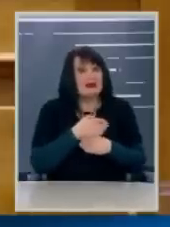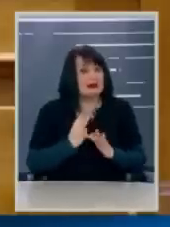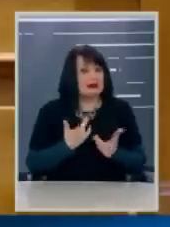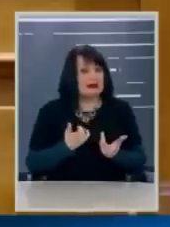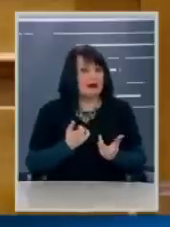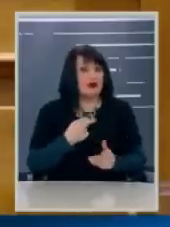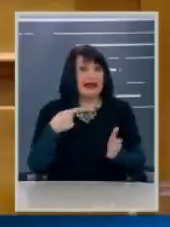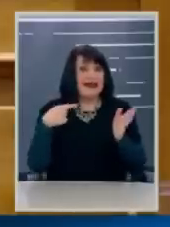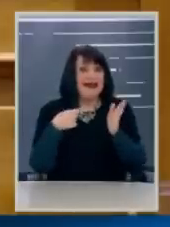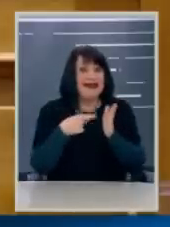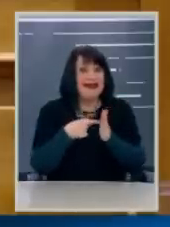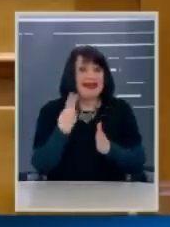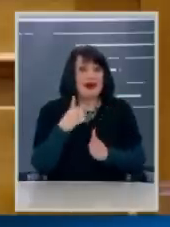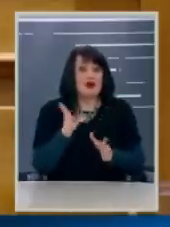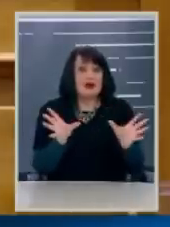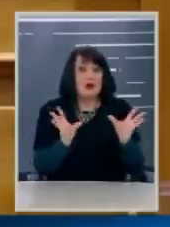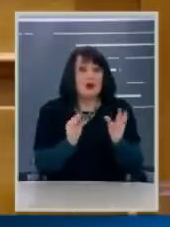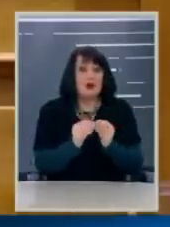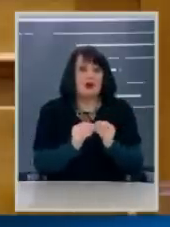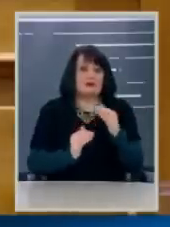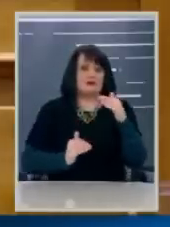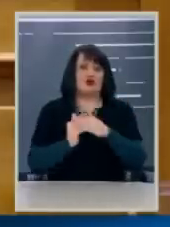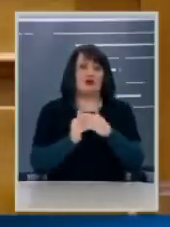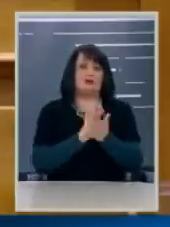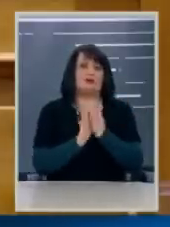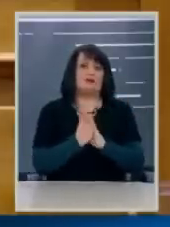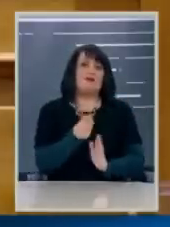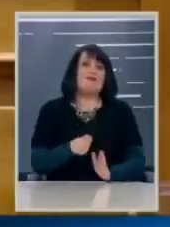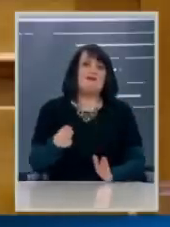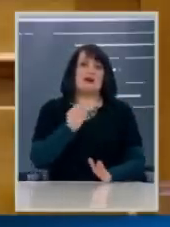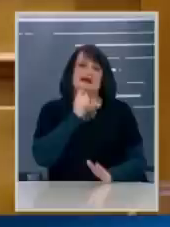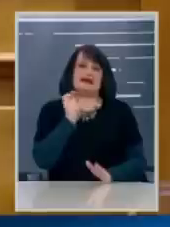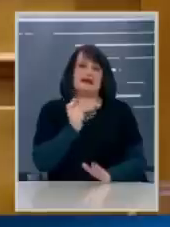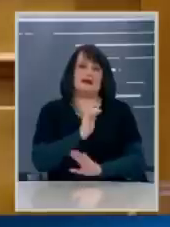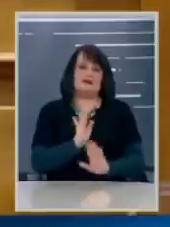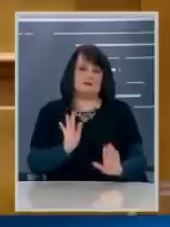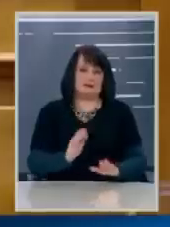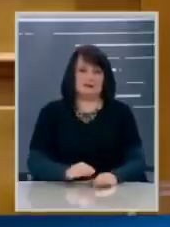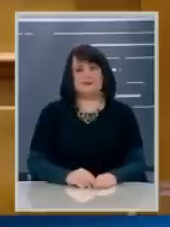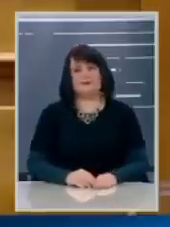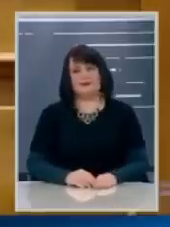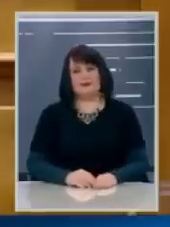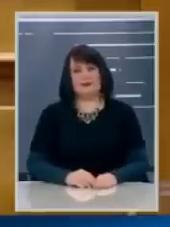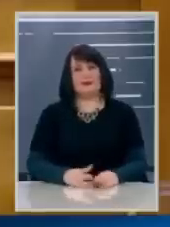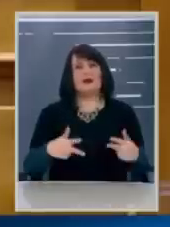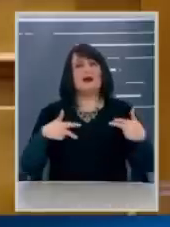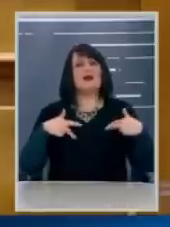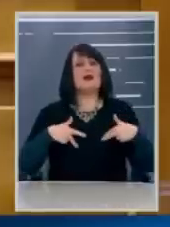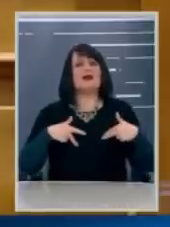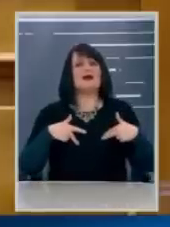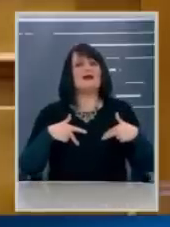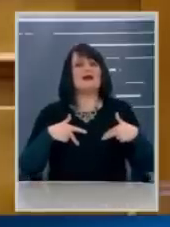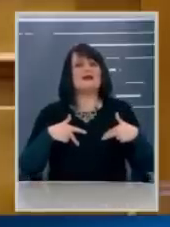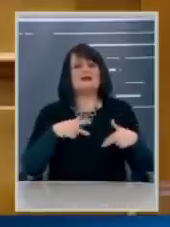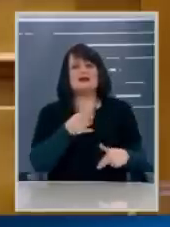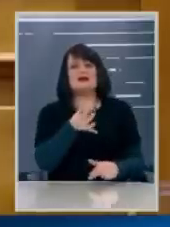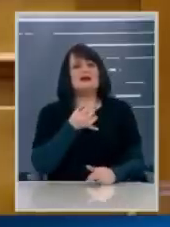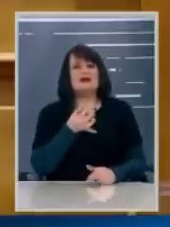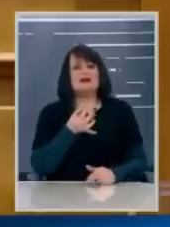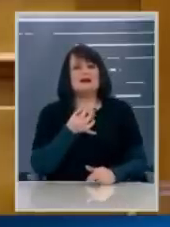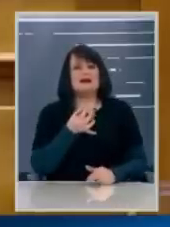το ποσό αυτό που θέτει το ΔΝΤ. Η κυβέρνηση μιλάει για